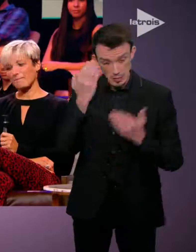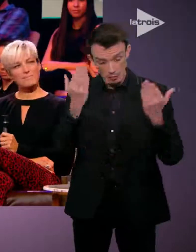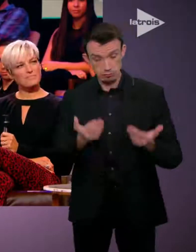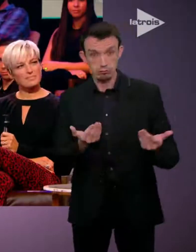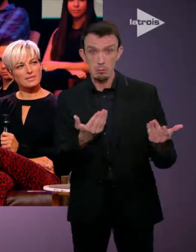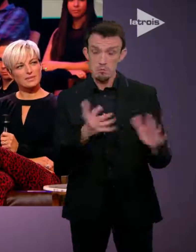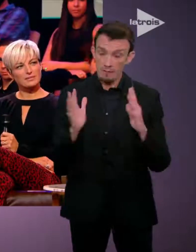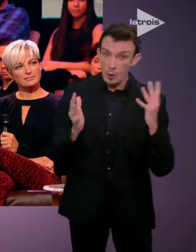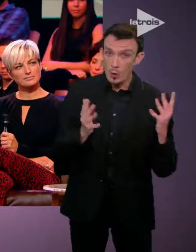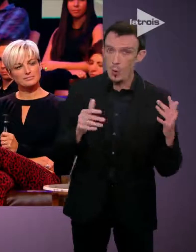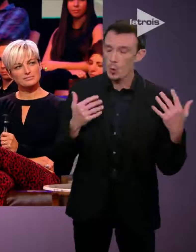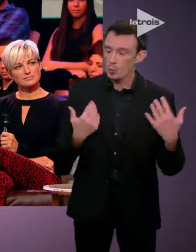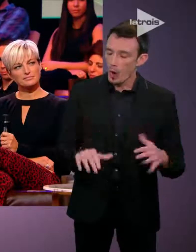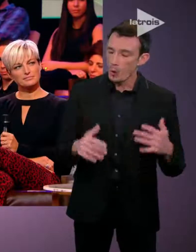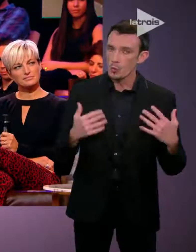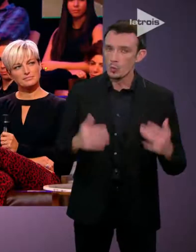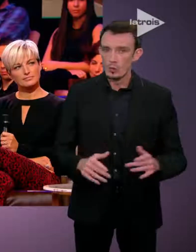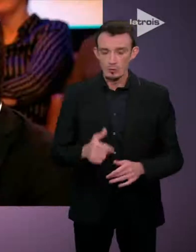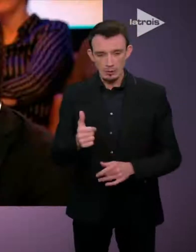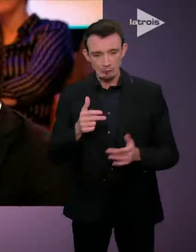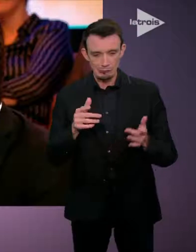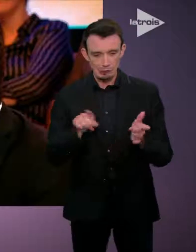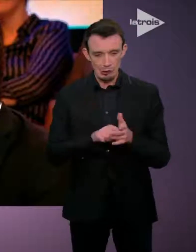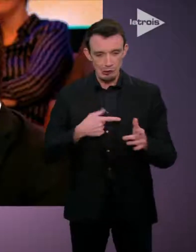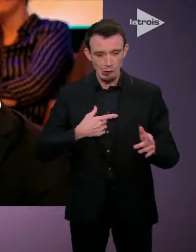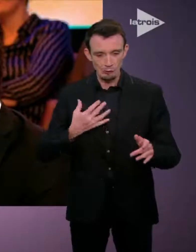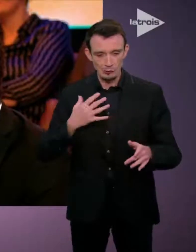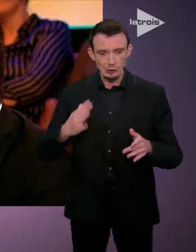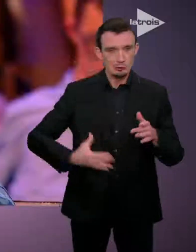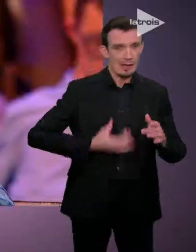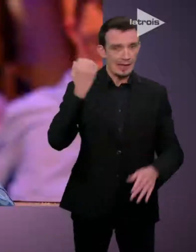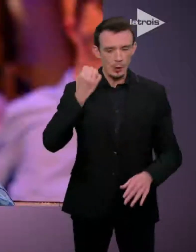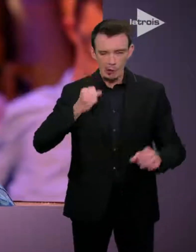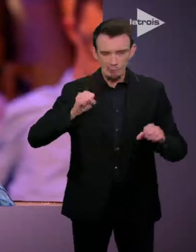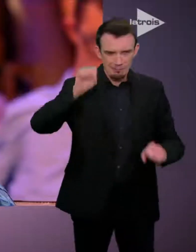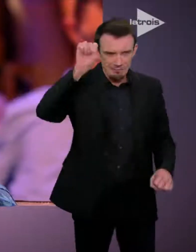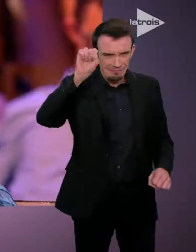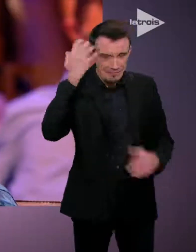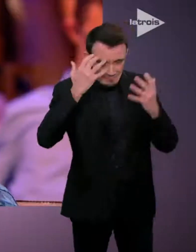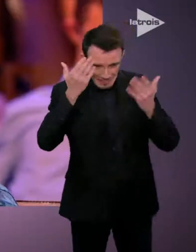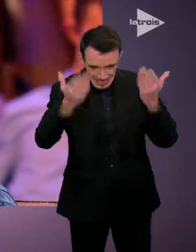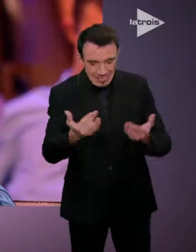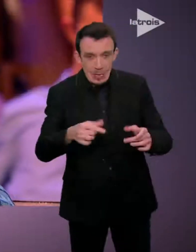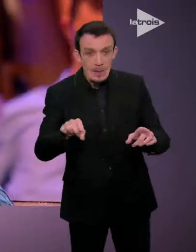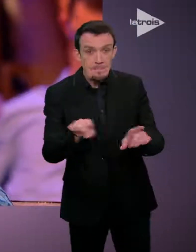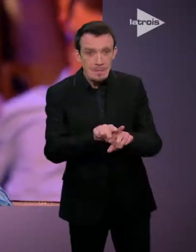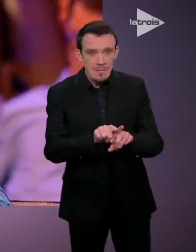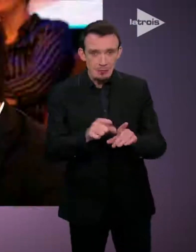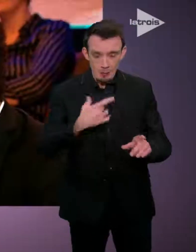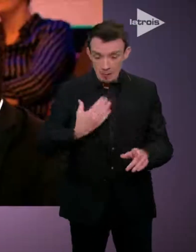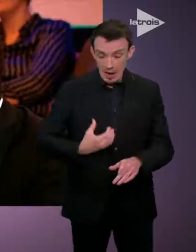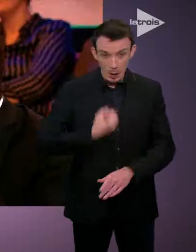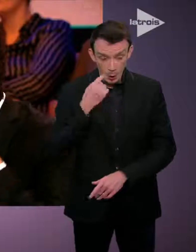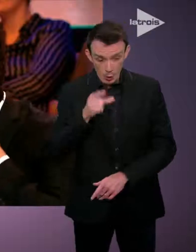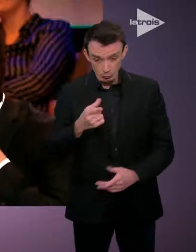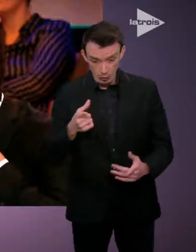seulement ce que tu fais, c'est pour moi une forme de super pouvoir. Tu comprends, c'est un peu comme les super-héros, c'est-à-dire que tu as un pouvoir que nous, on n'a pas, c'est-à-dire